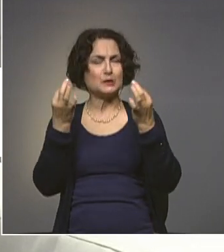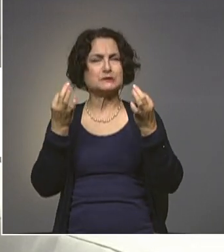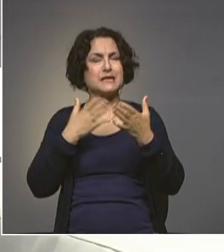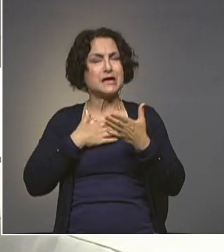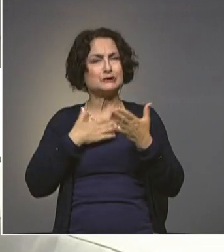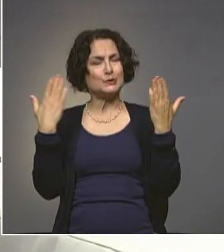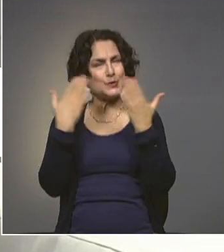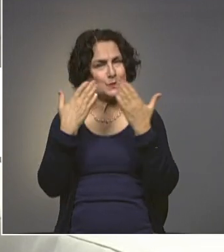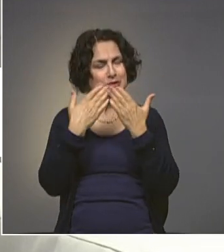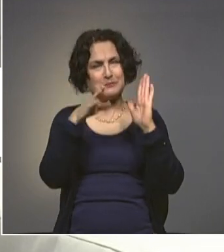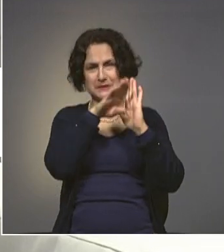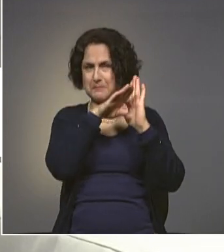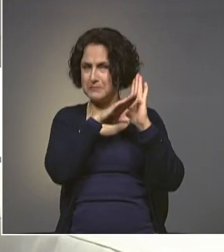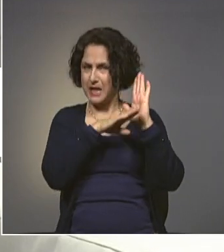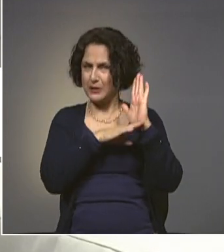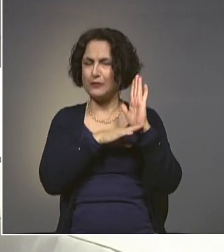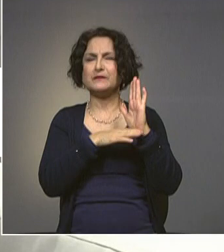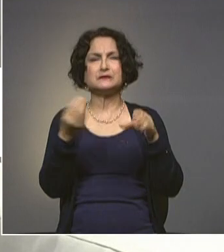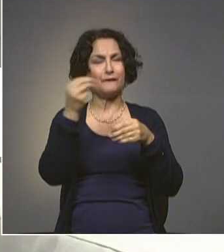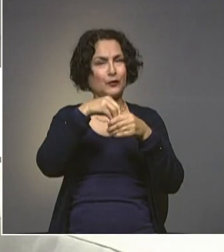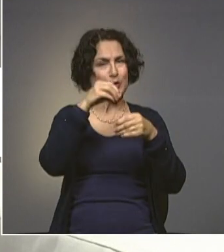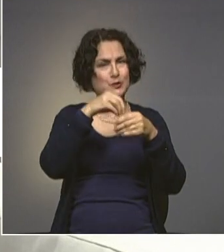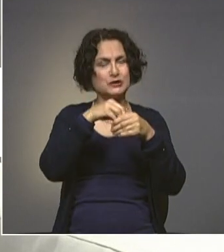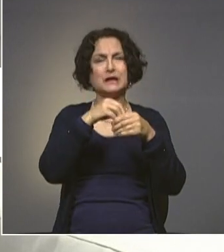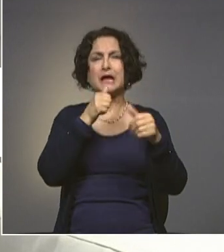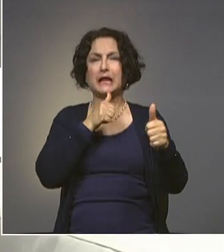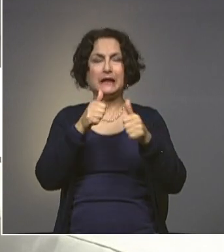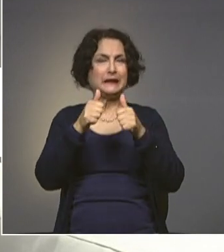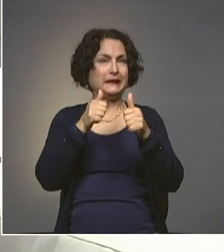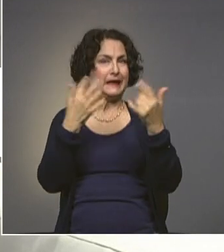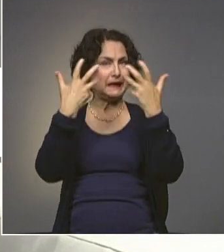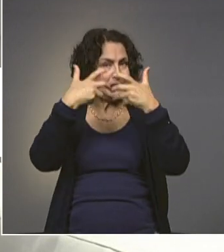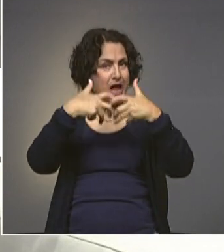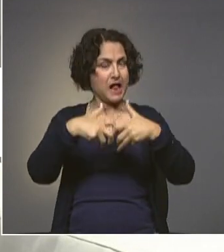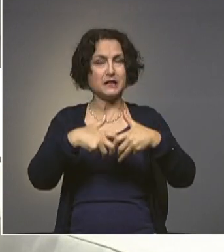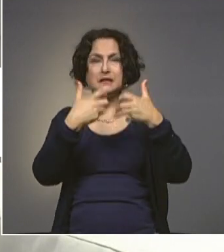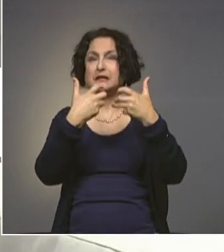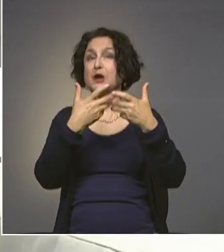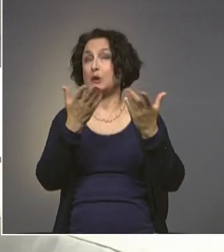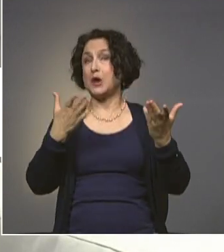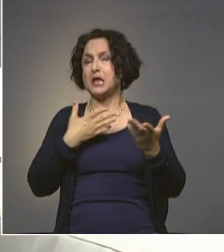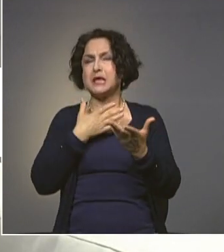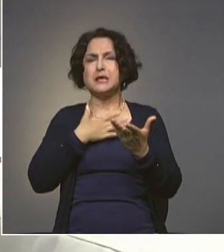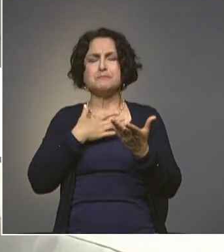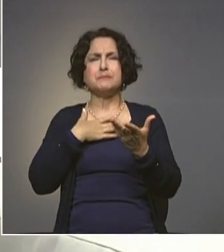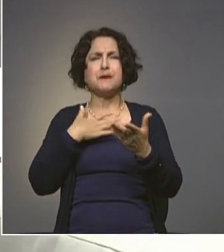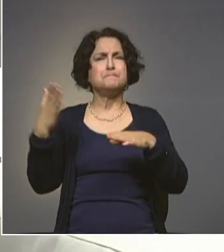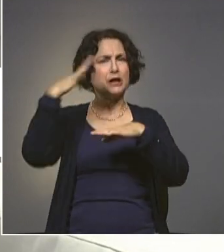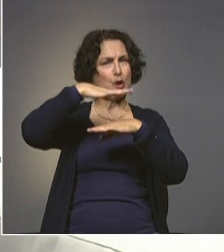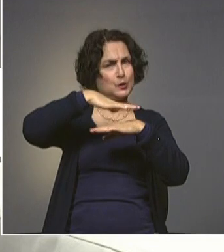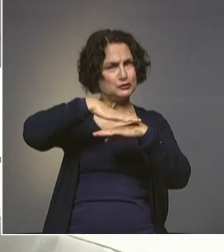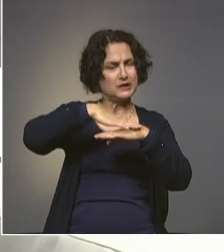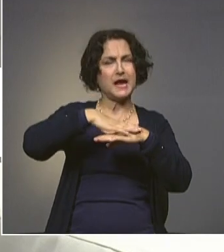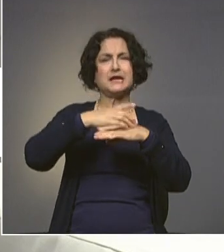планове са включени дигиталните технологии, приложението на космическите технологии в аграрния